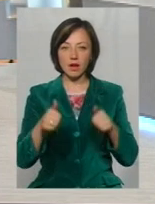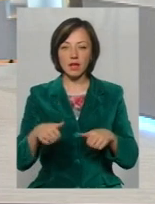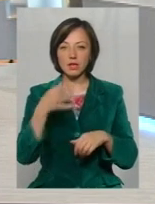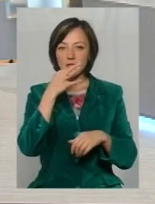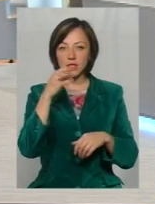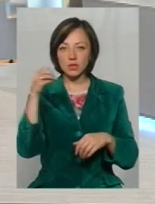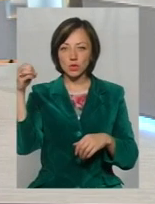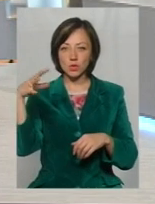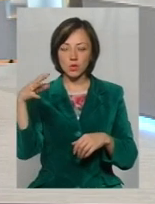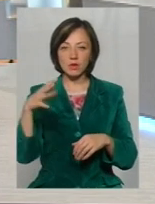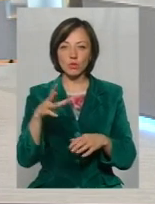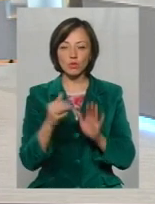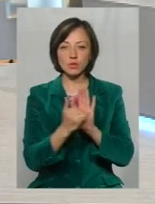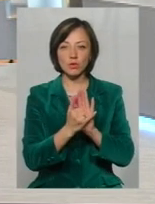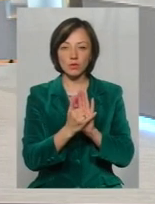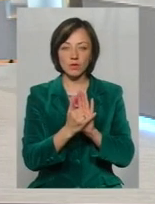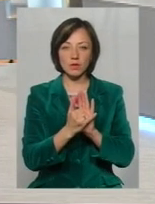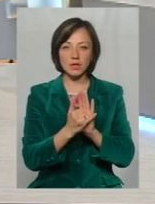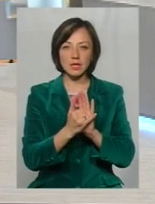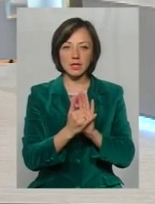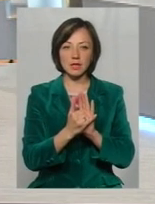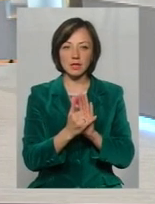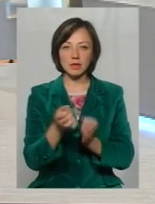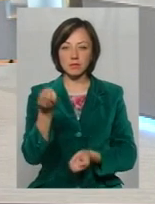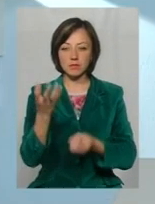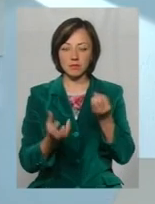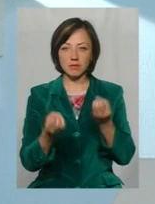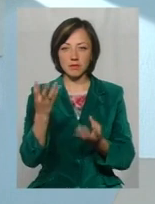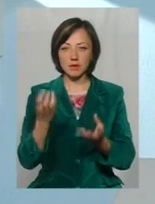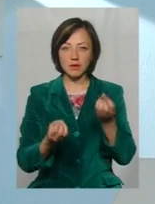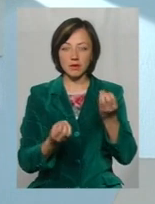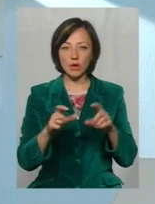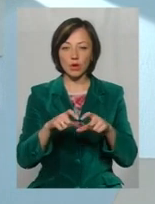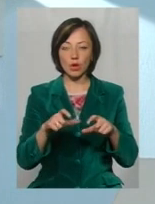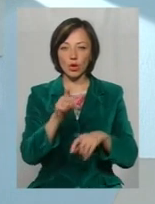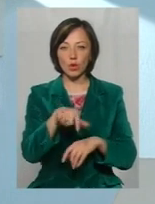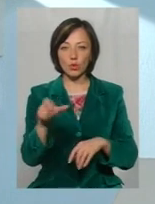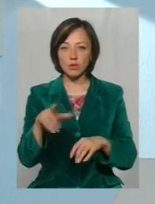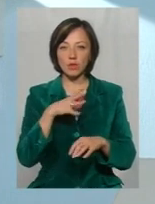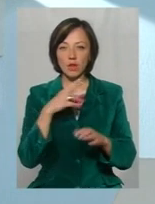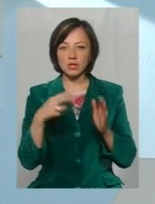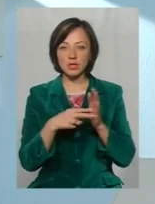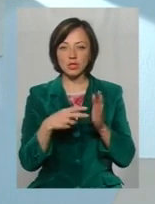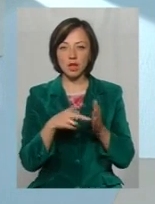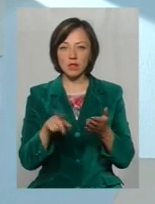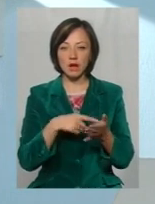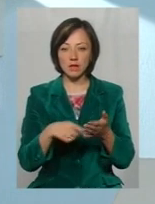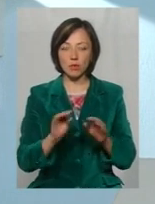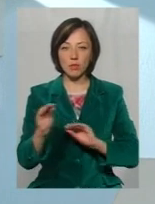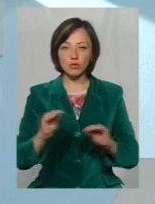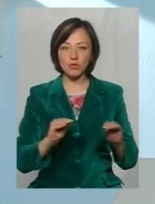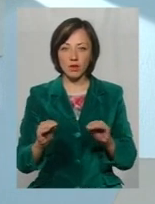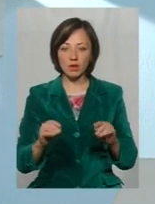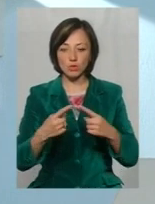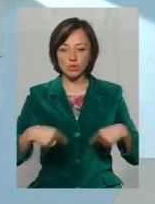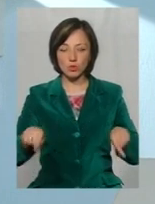з встановленням світлових панелей, для того, щоб люди могли заряджати гаджети, і облаштування